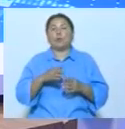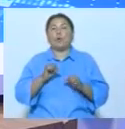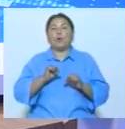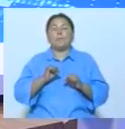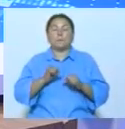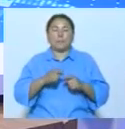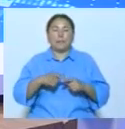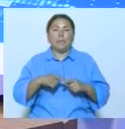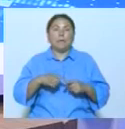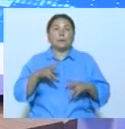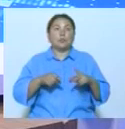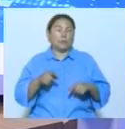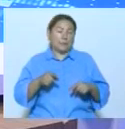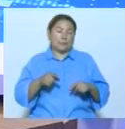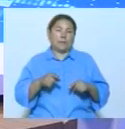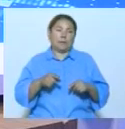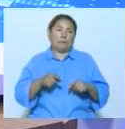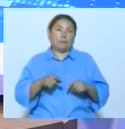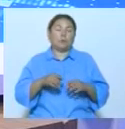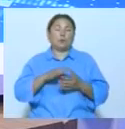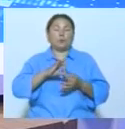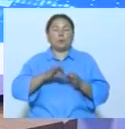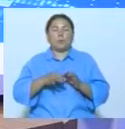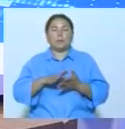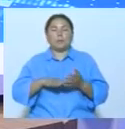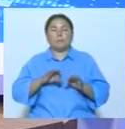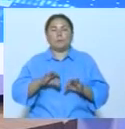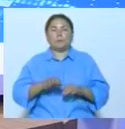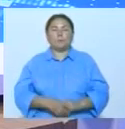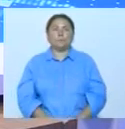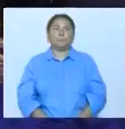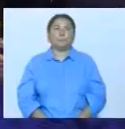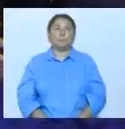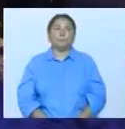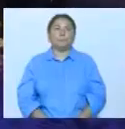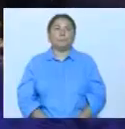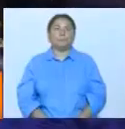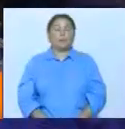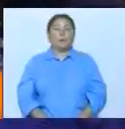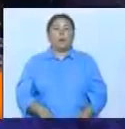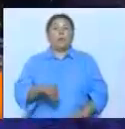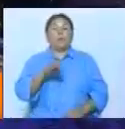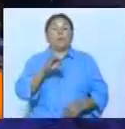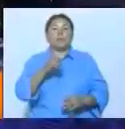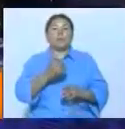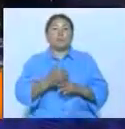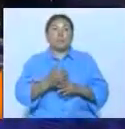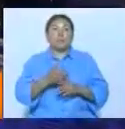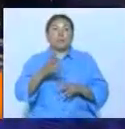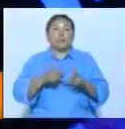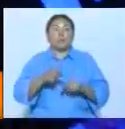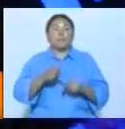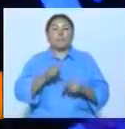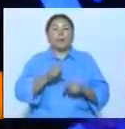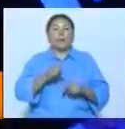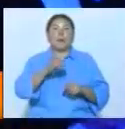маңызына тоқталды. Өмірлік тәжірибелерімен бөлісті. Толығырақ Абзал Қиқаттың бейнематериалында. Форум мақсаты ұрпақ тәрбиесіндегі әке